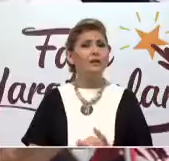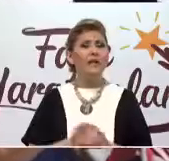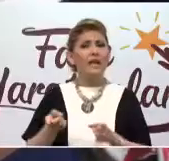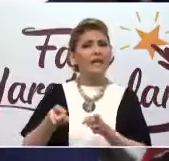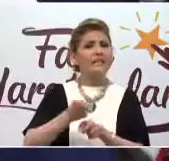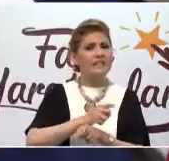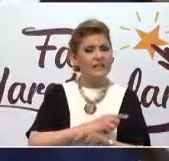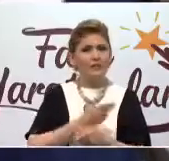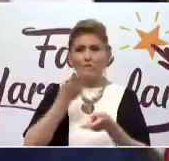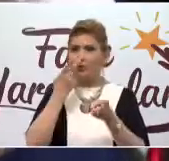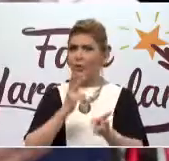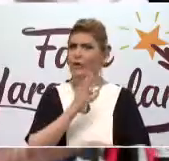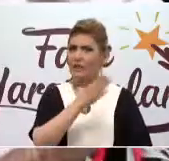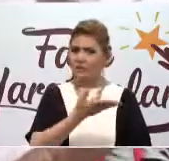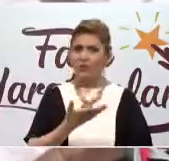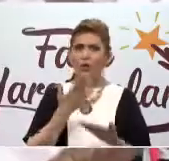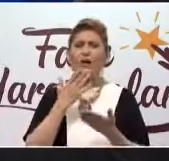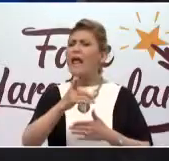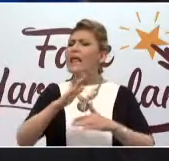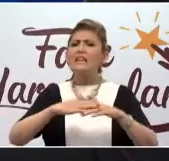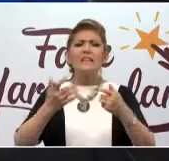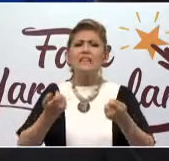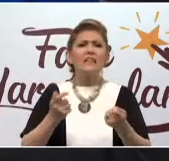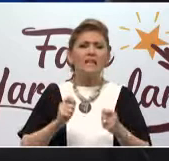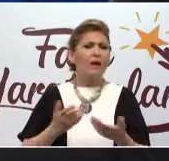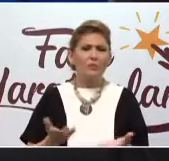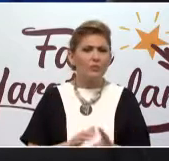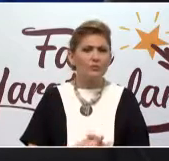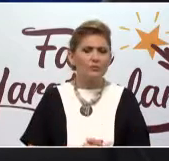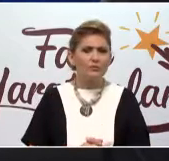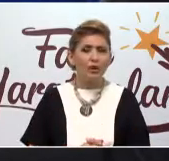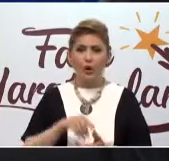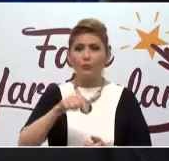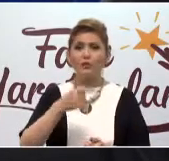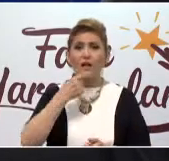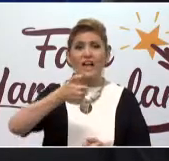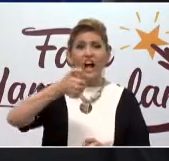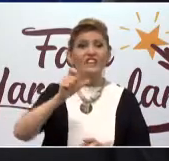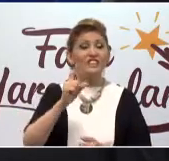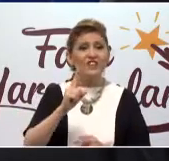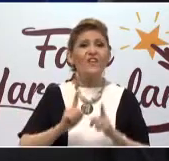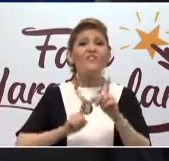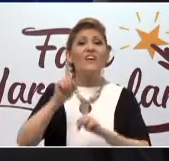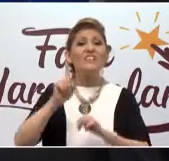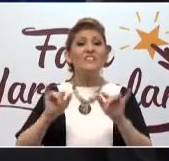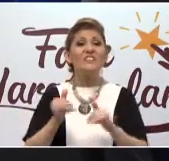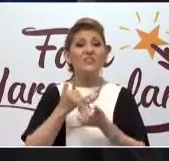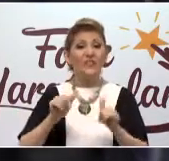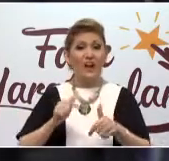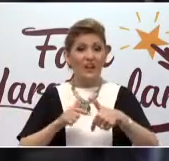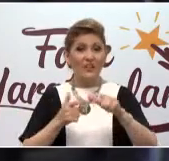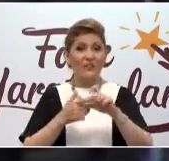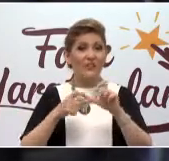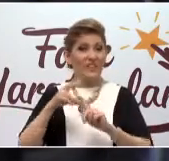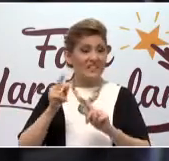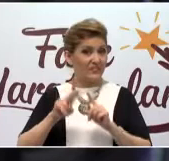çeşitli köylere gittik, okulları boyadık. Ne yapıyorsunuz? Ne yapıyoruz? Bu sene 6. festivalimizi yaptık. Türkiye'nin kapsamlı sanat